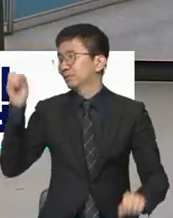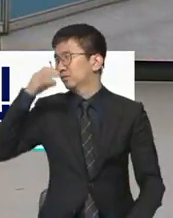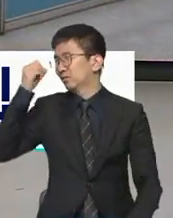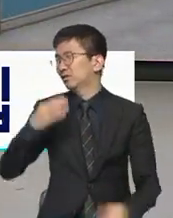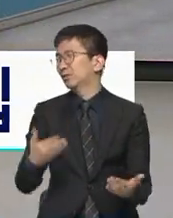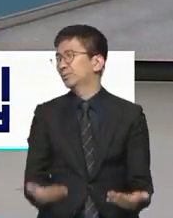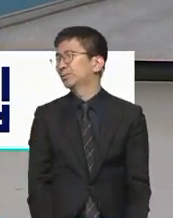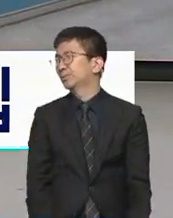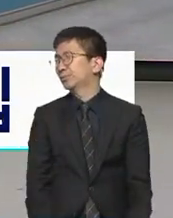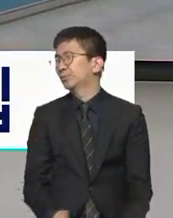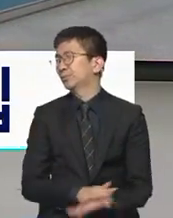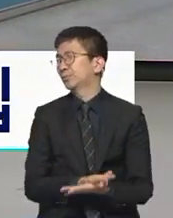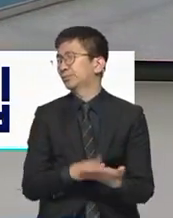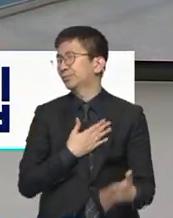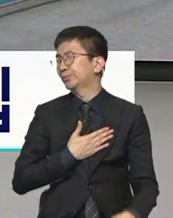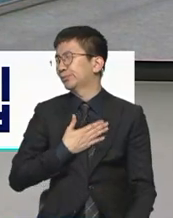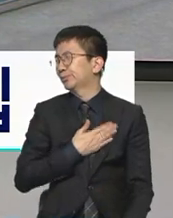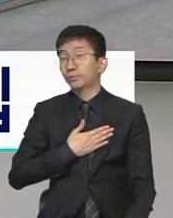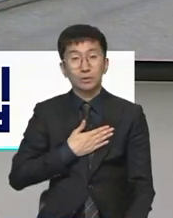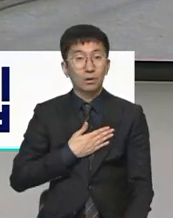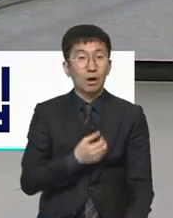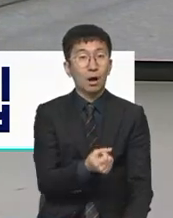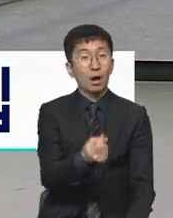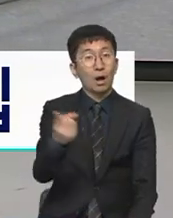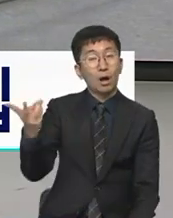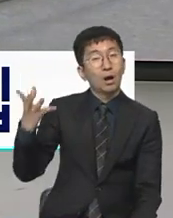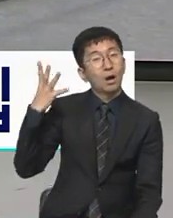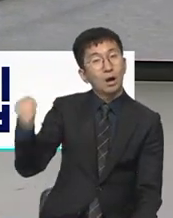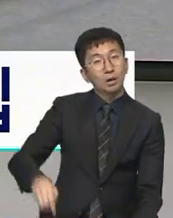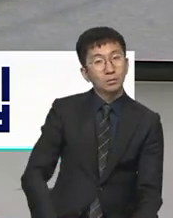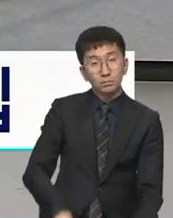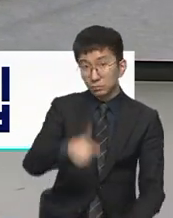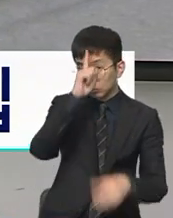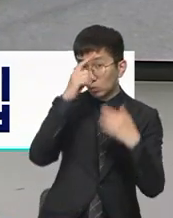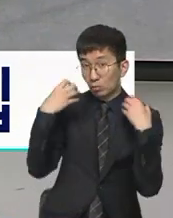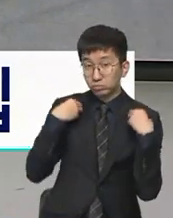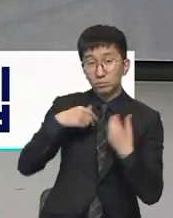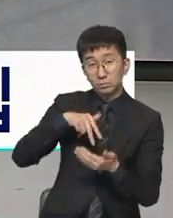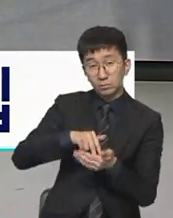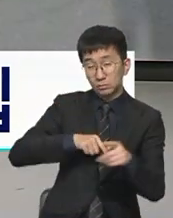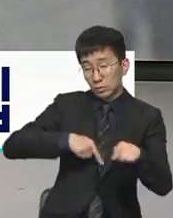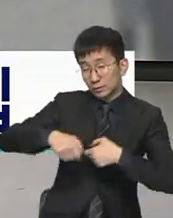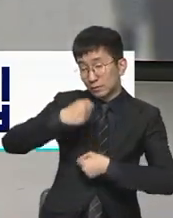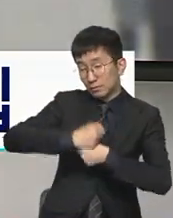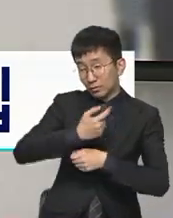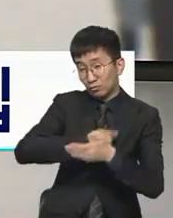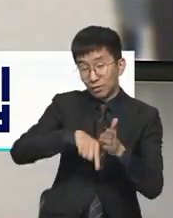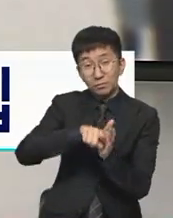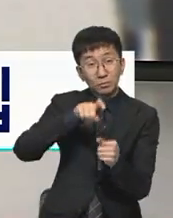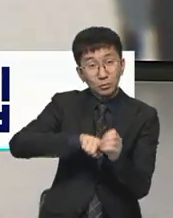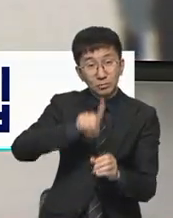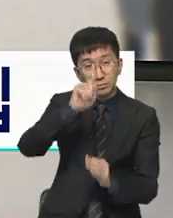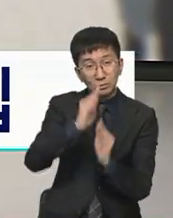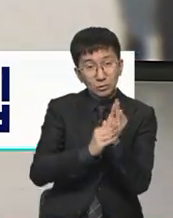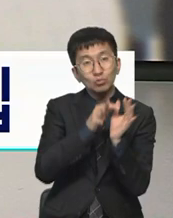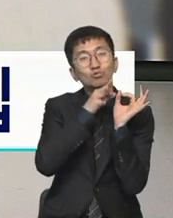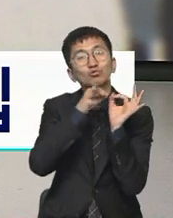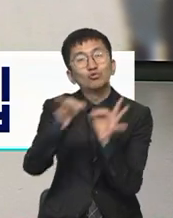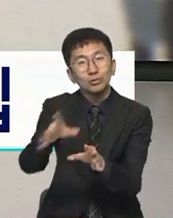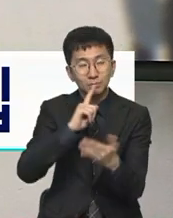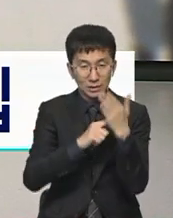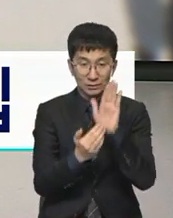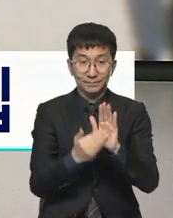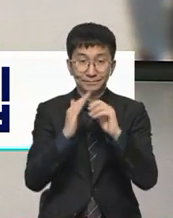취업을 사실상 포기하고 그냥 쉬는 청년들이 늘고 있어서 정부가 대책 마련을 위해 1조 원을